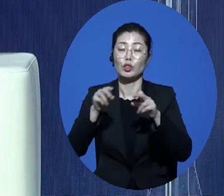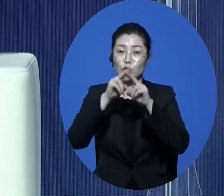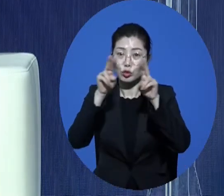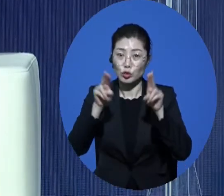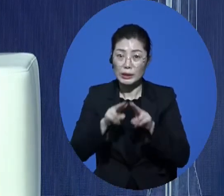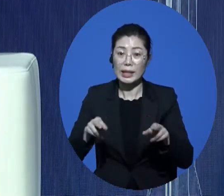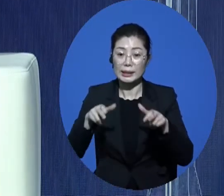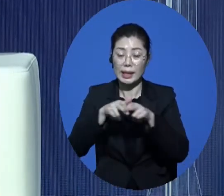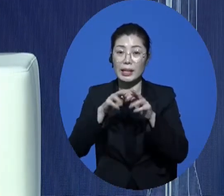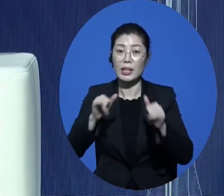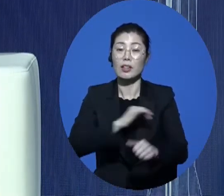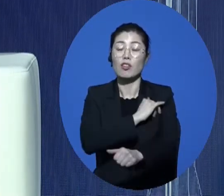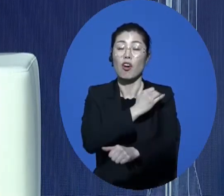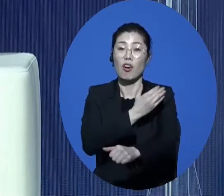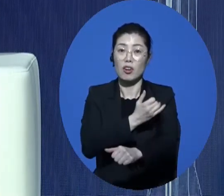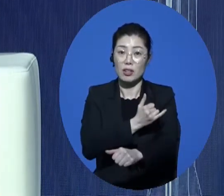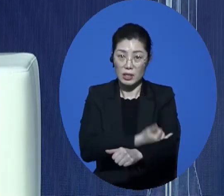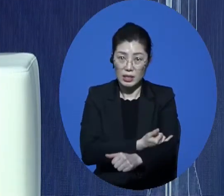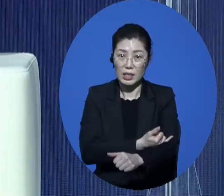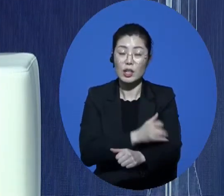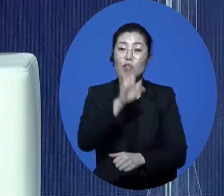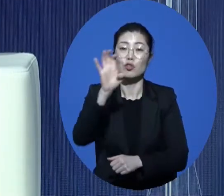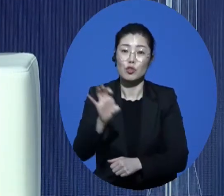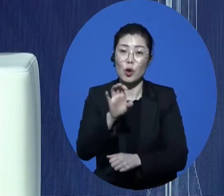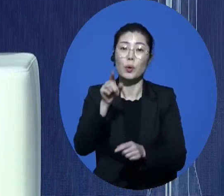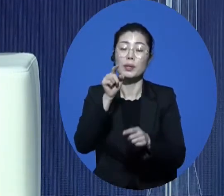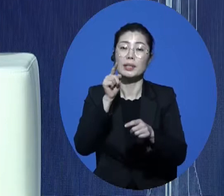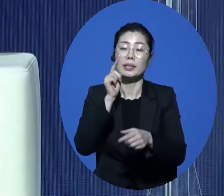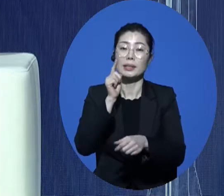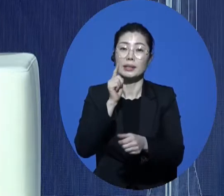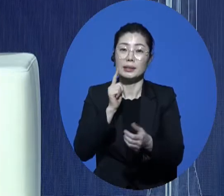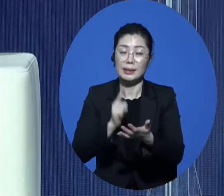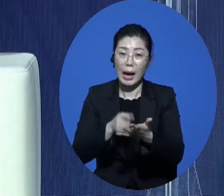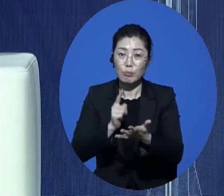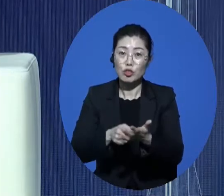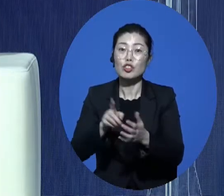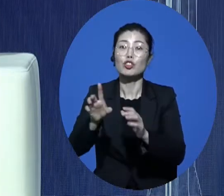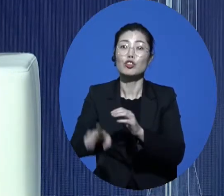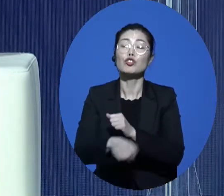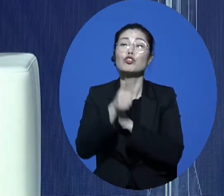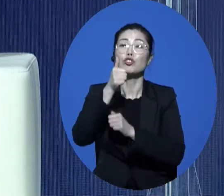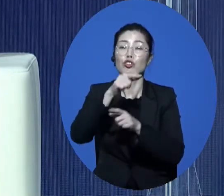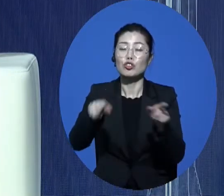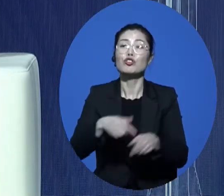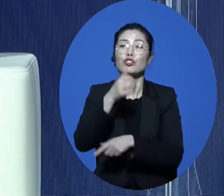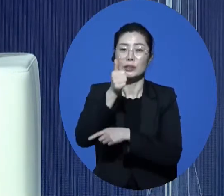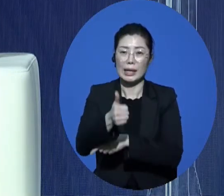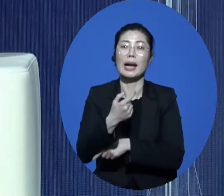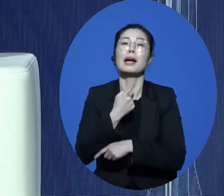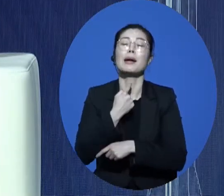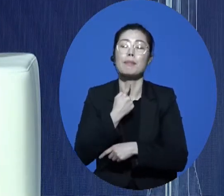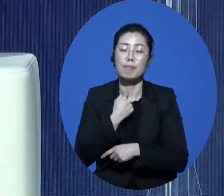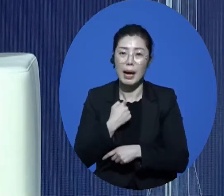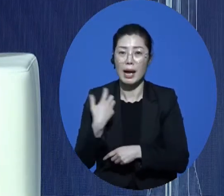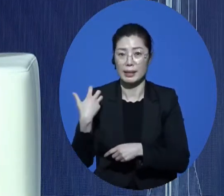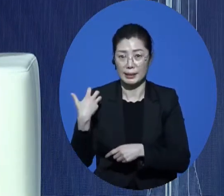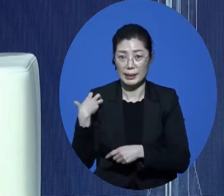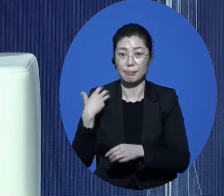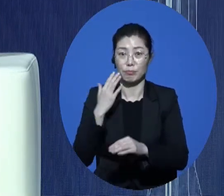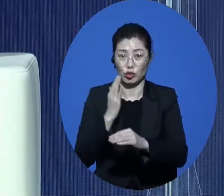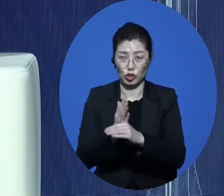국제장애인 권리 유럽 사무국 국장님을 역임하고 계십니다.